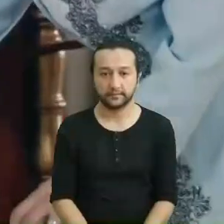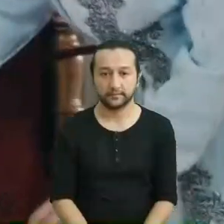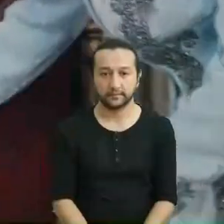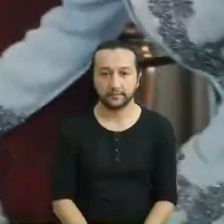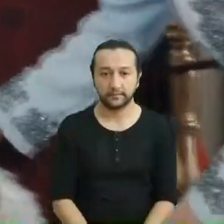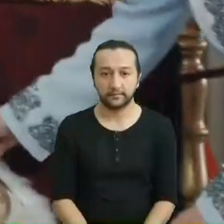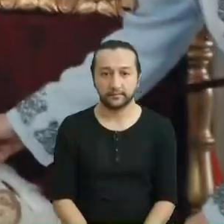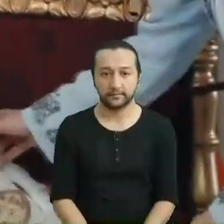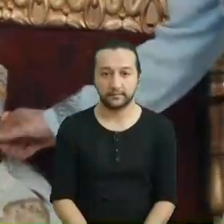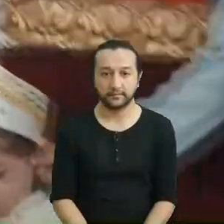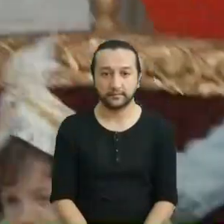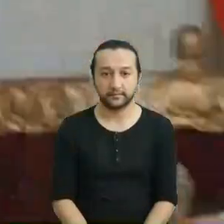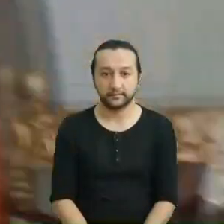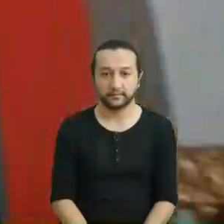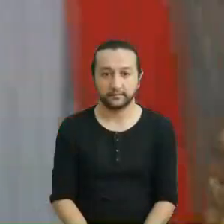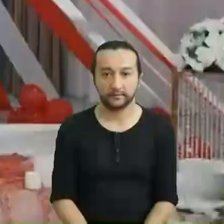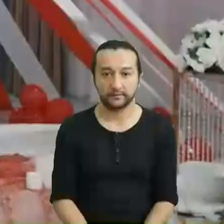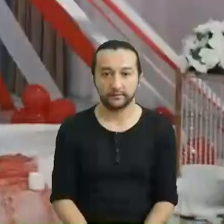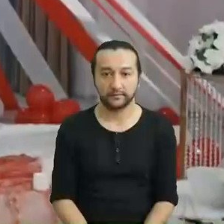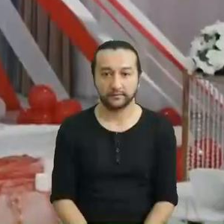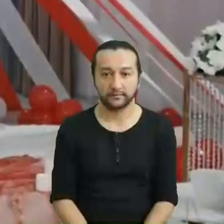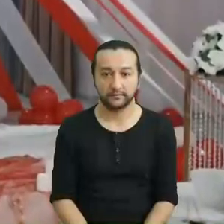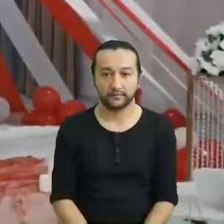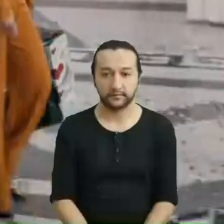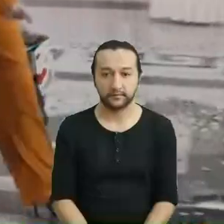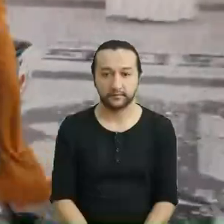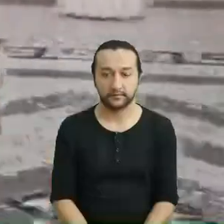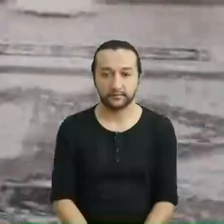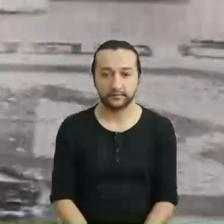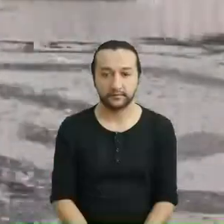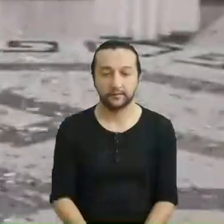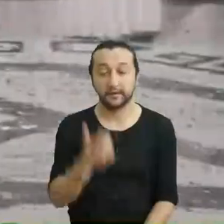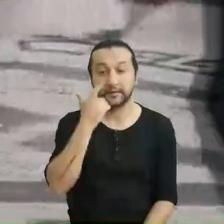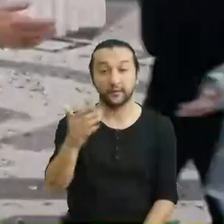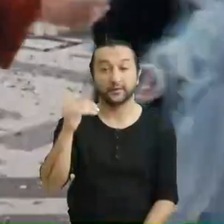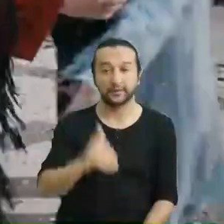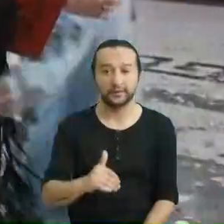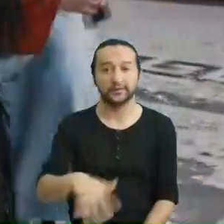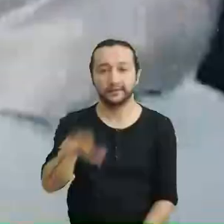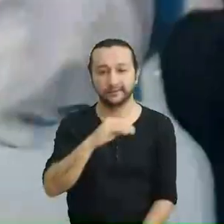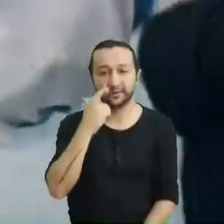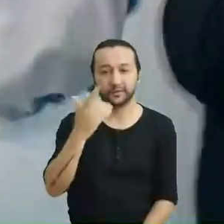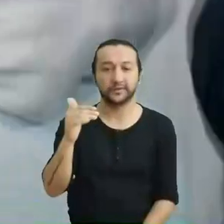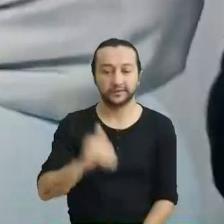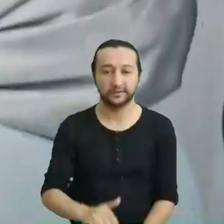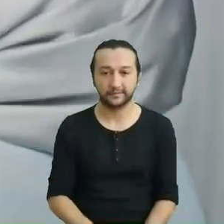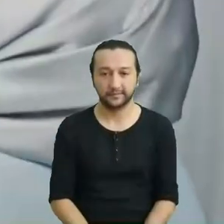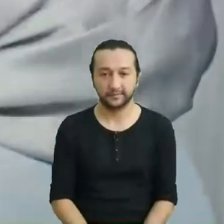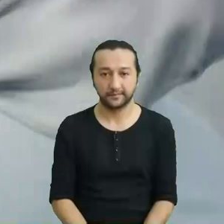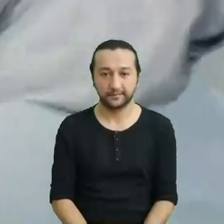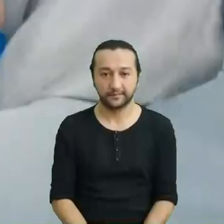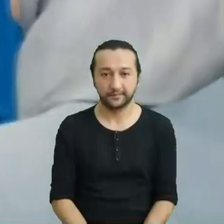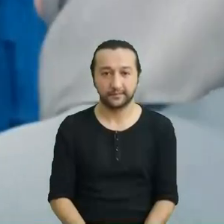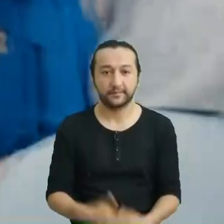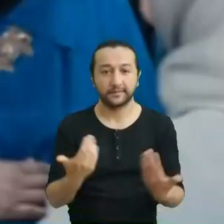kıyafetli. Oo. İş arkadaşları. Hoş geldiniz. Derya Aysel'le